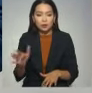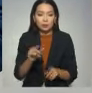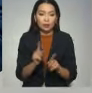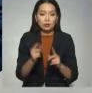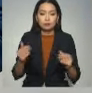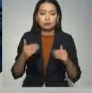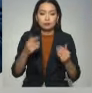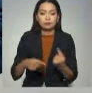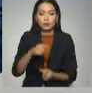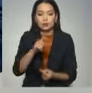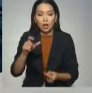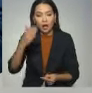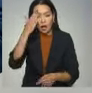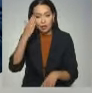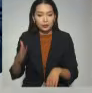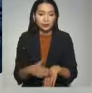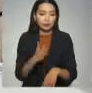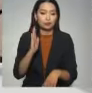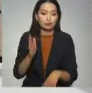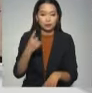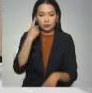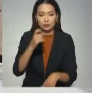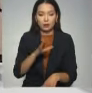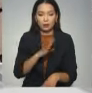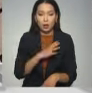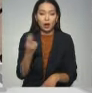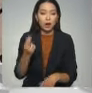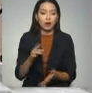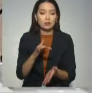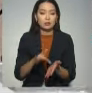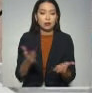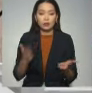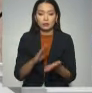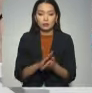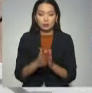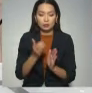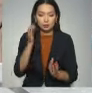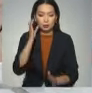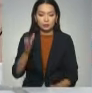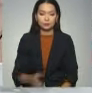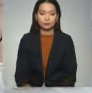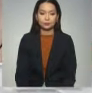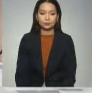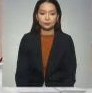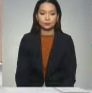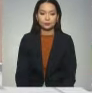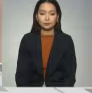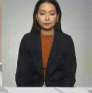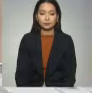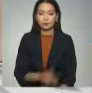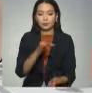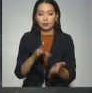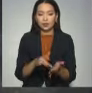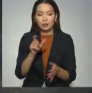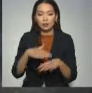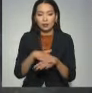көтерген кәсіпкерлерге әкімшілік шара қолданамыз деп отыр. Ал Астанадағы ахуалды әріптесім Әсел Дүкенбаев айтады. Астана қаласының